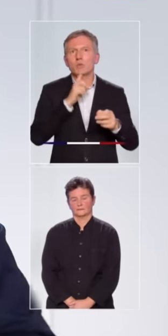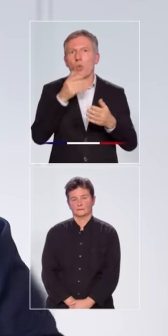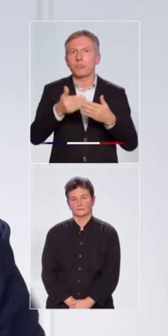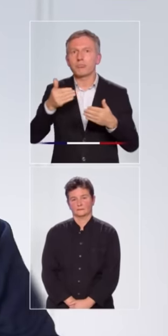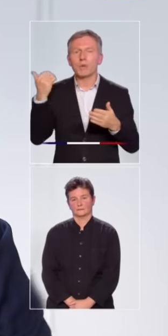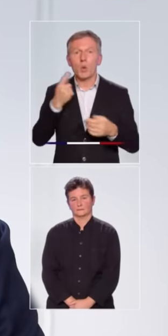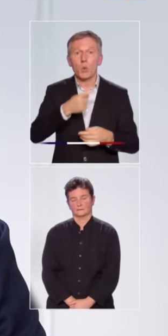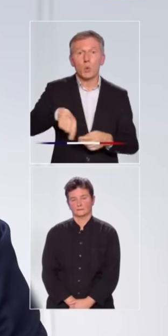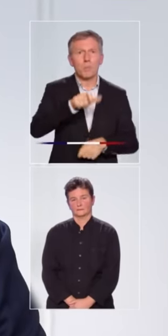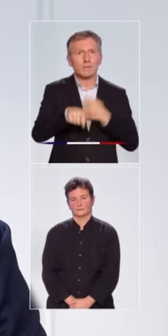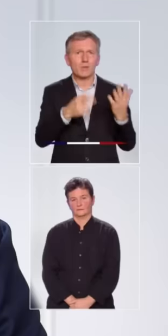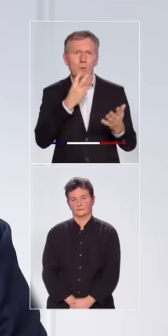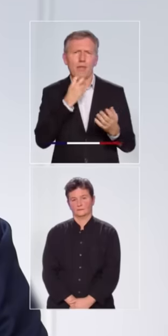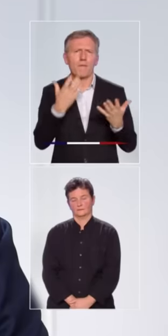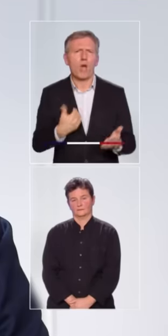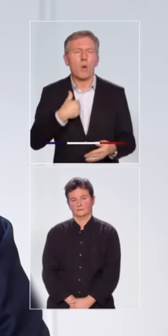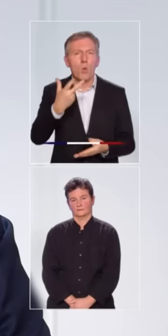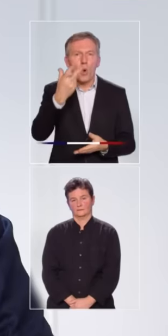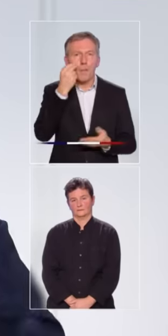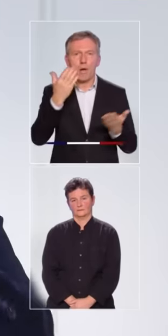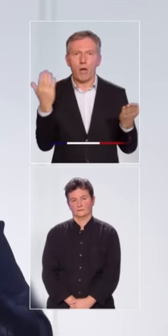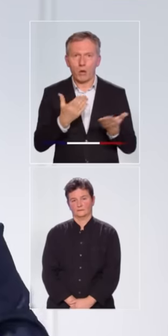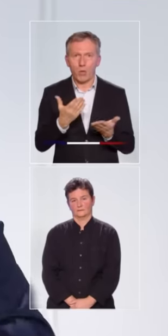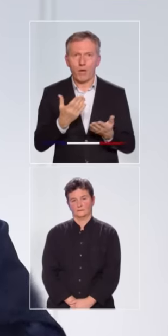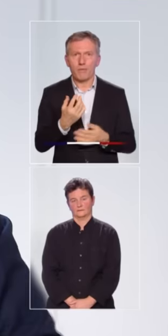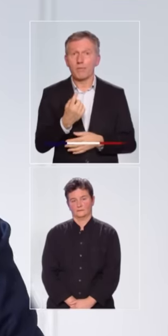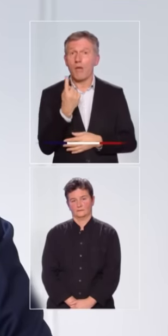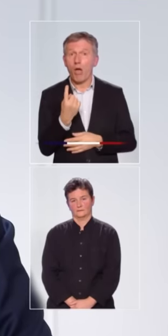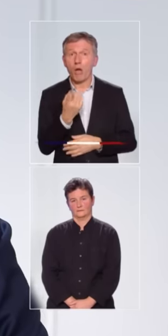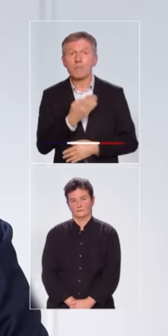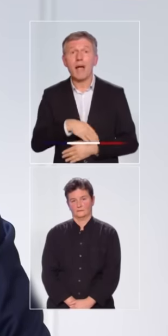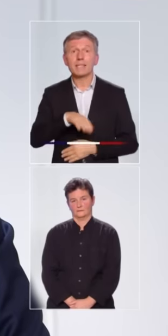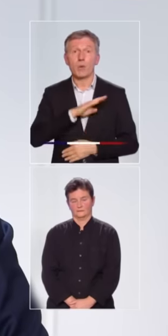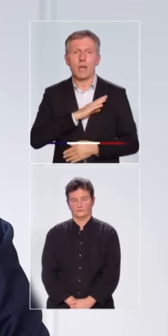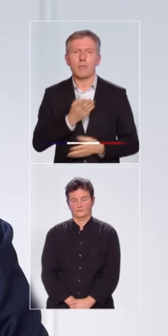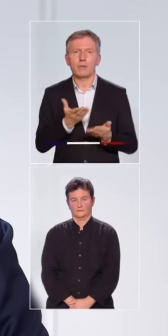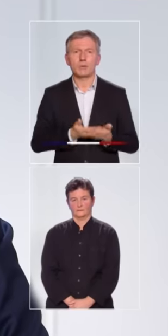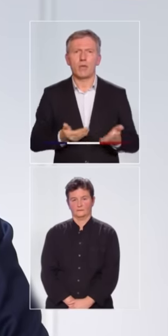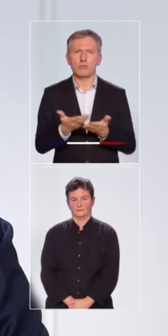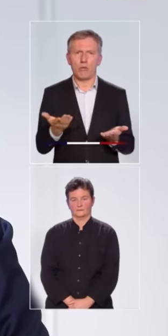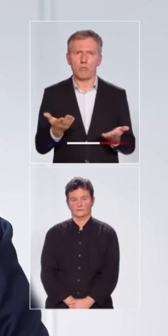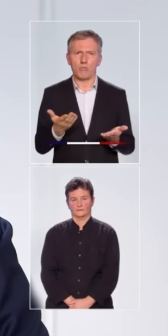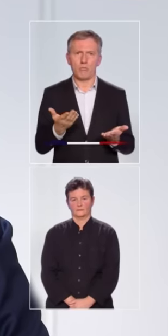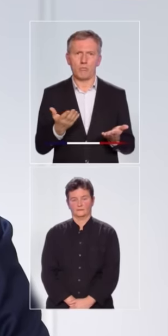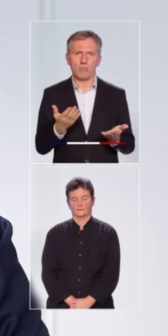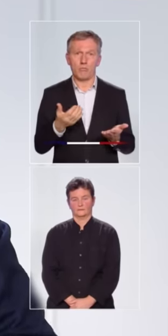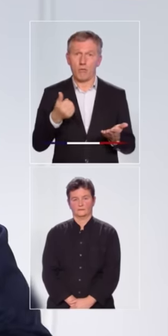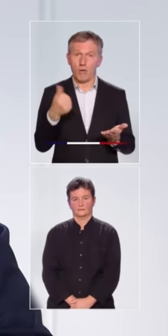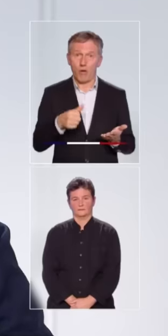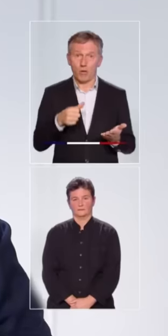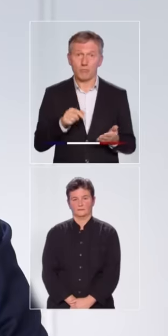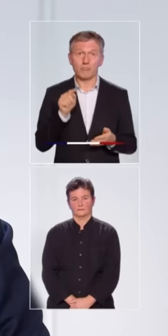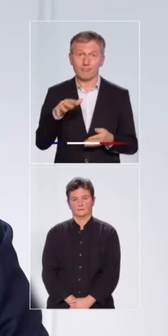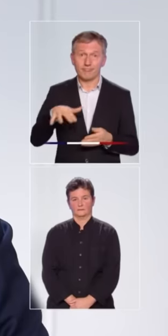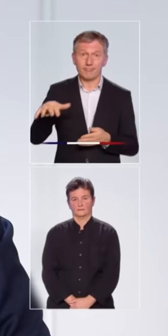que nos compatriotes comprennent, il n'y a qu'un responsable de la situation dans laquelle nous sommes. C'est le régime